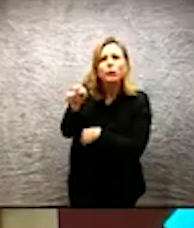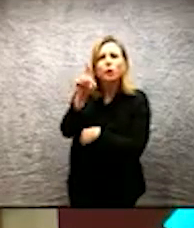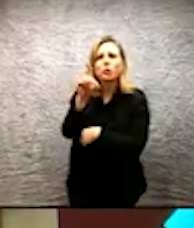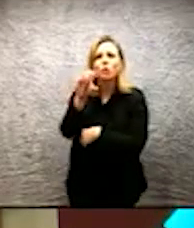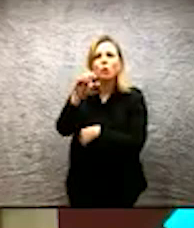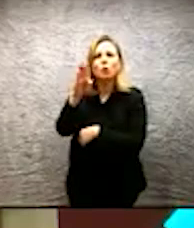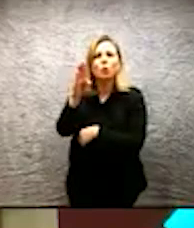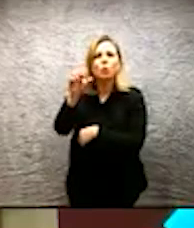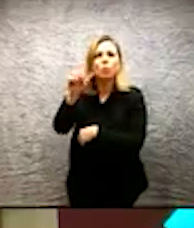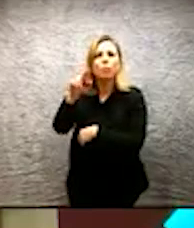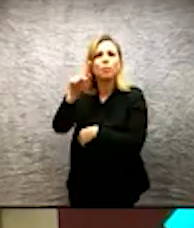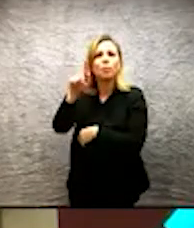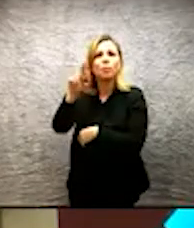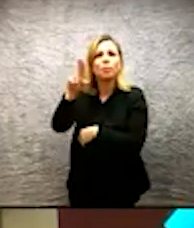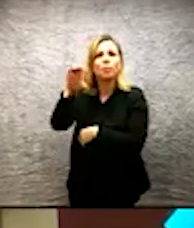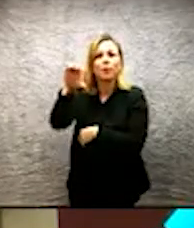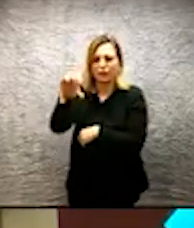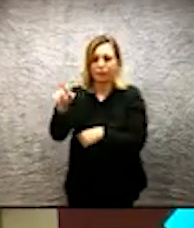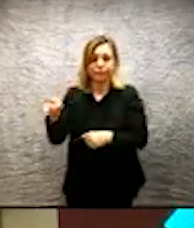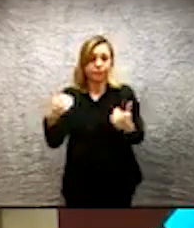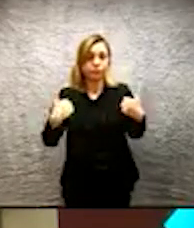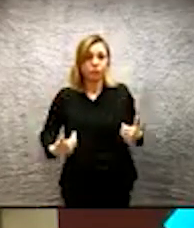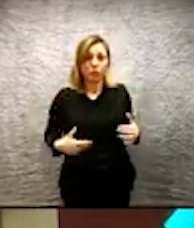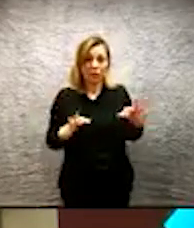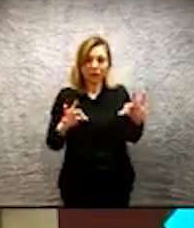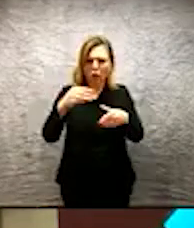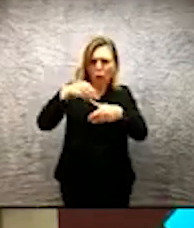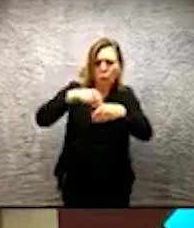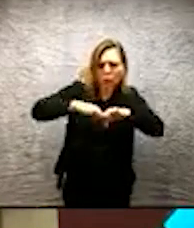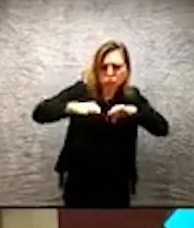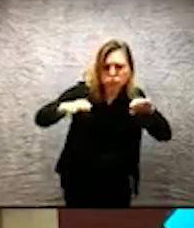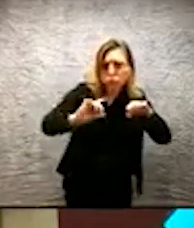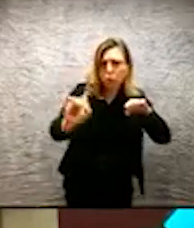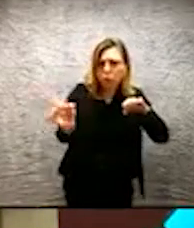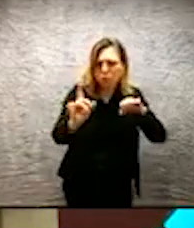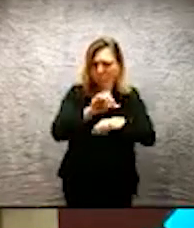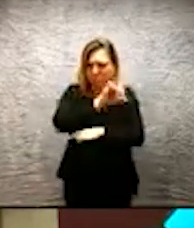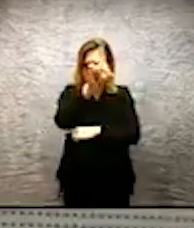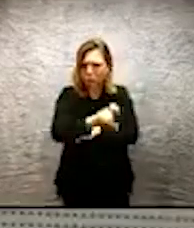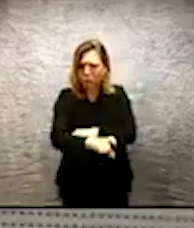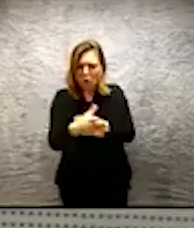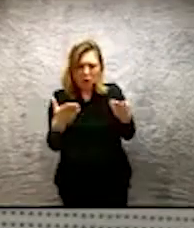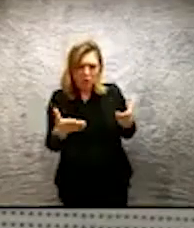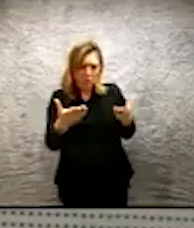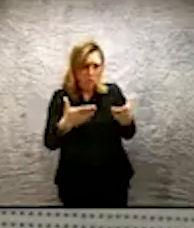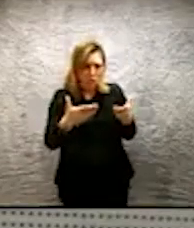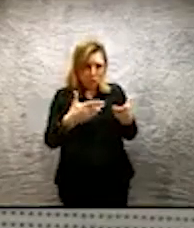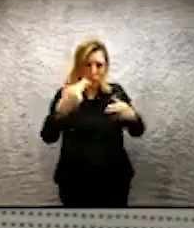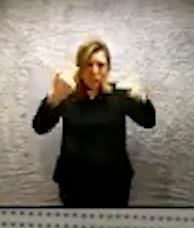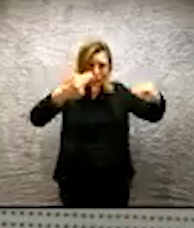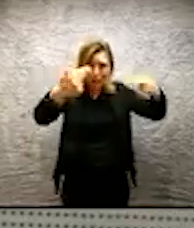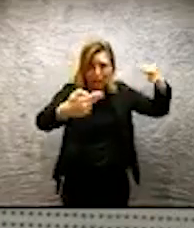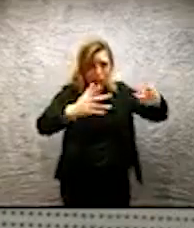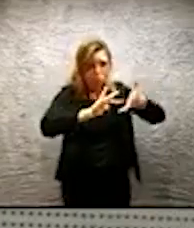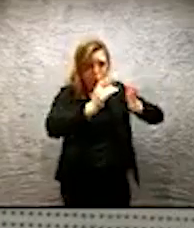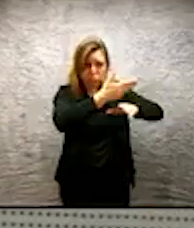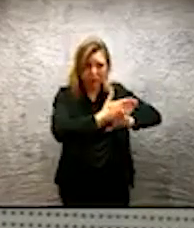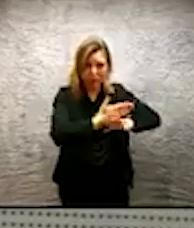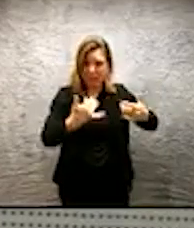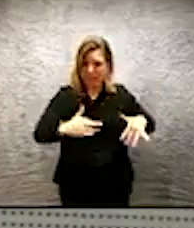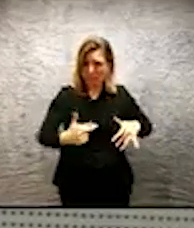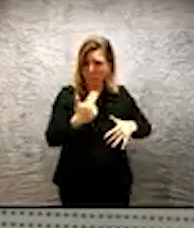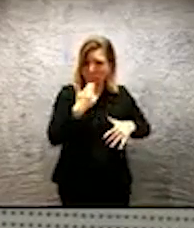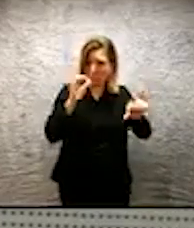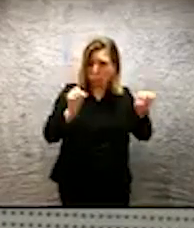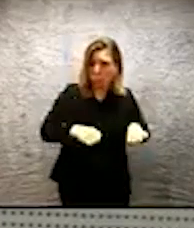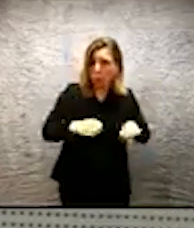Deberg. Moi, c'est pas vraiment sur le contenu. Je voulais savoir si actuellement toutes les caméras qui sont installées, elles sont opérationnelles. Avant Brochy,